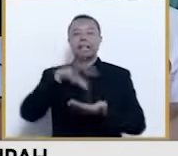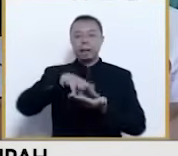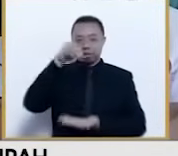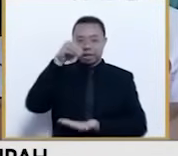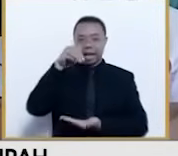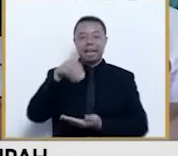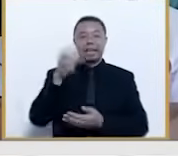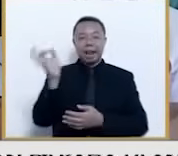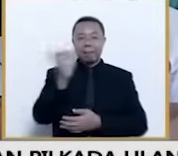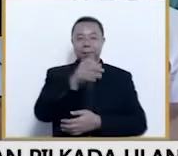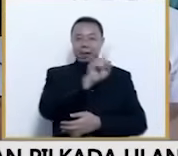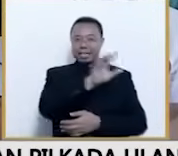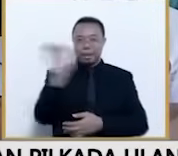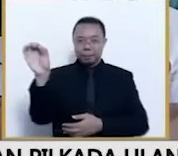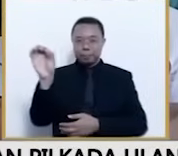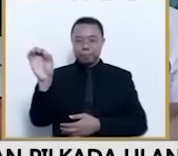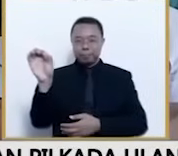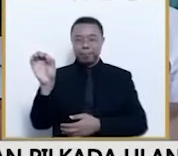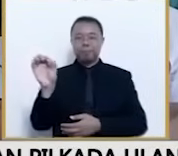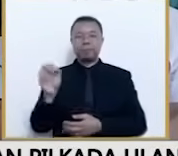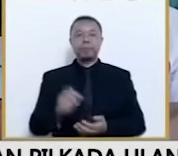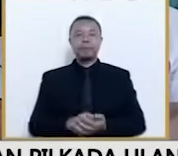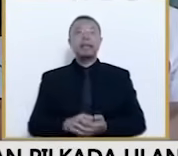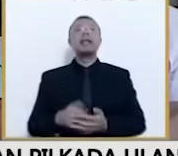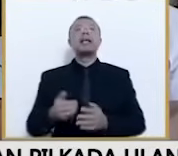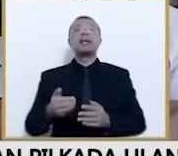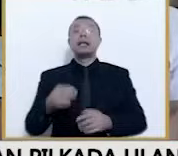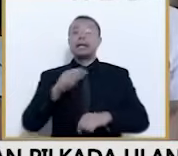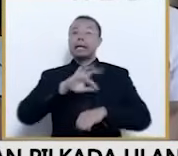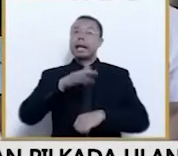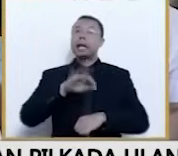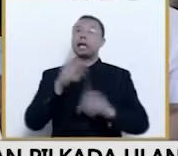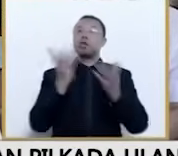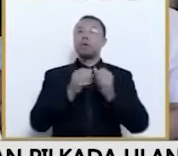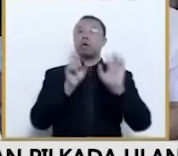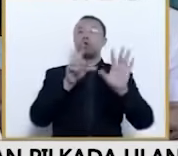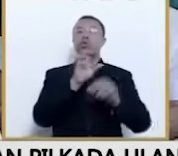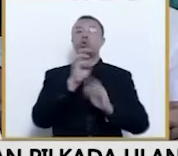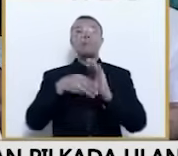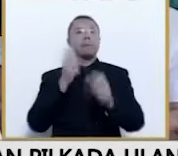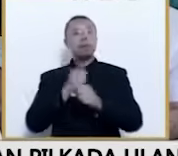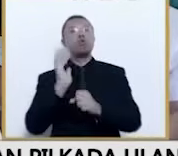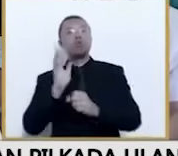Pusat dan Kepulauan Seribu di ujung sana. Selama 7 minggu kami juga